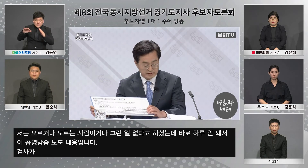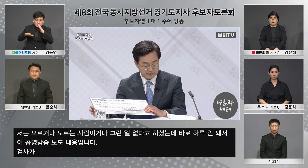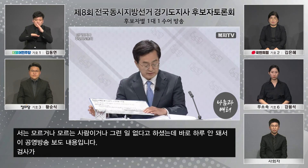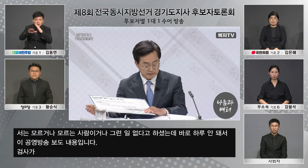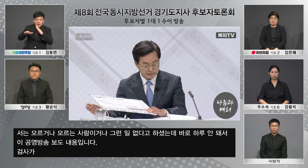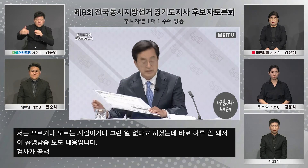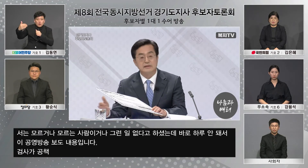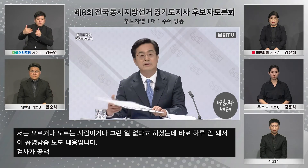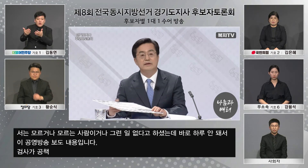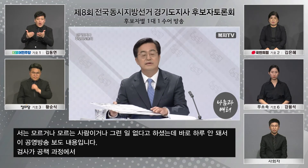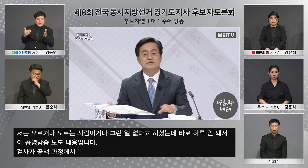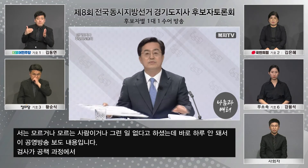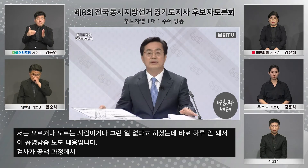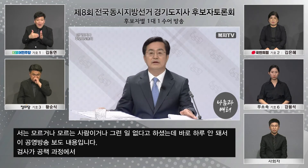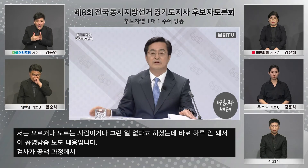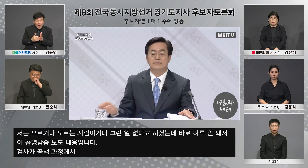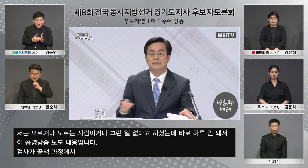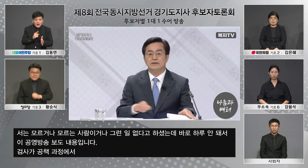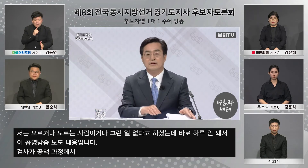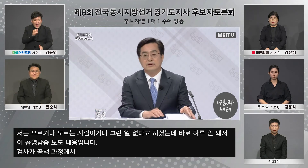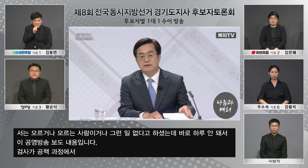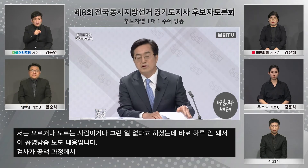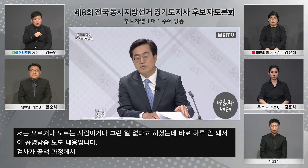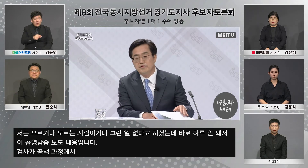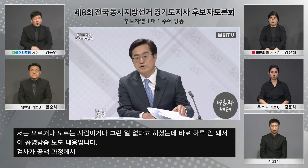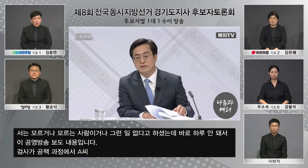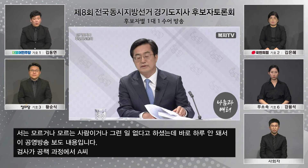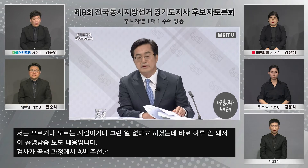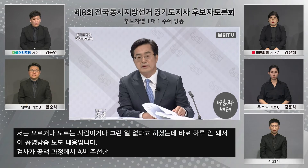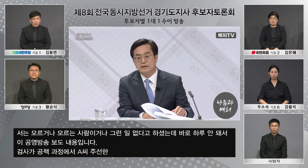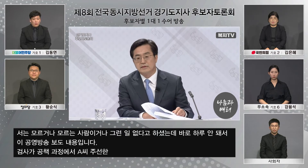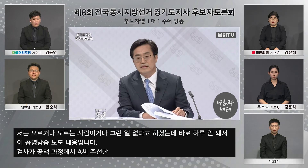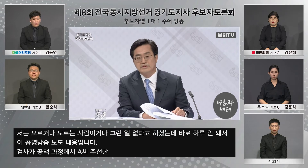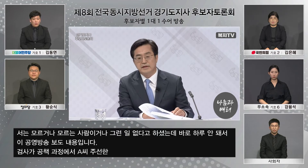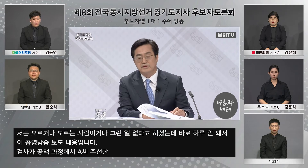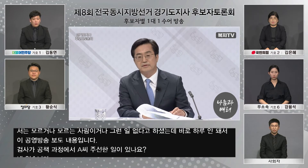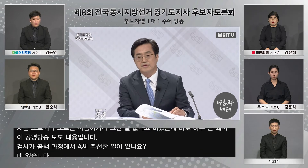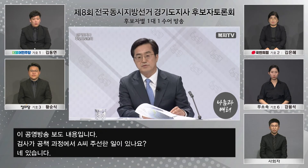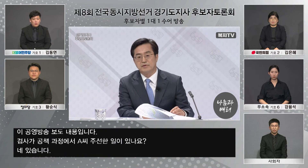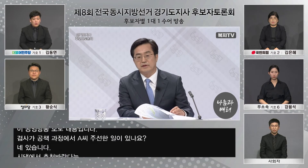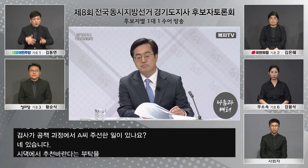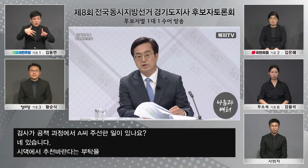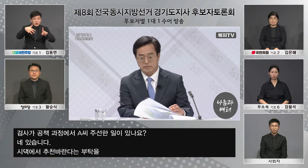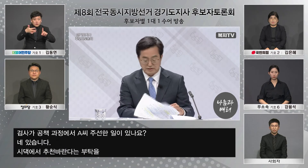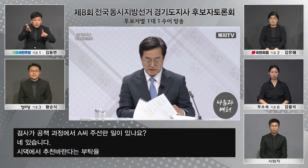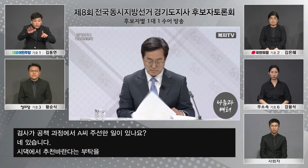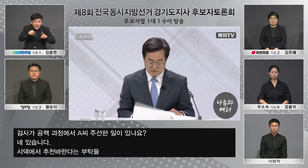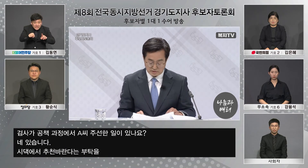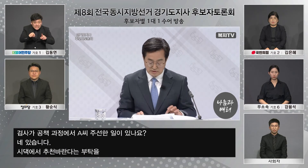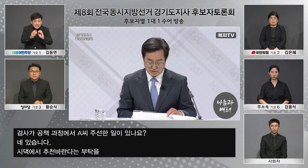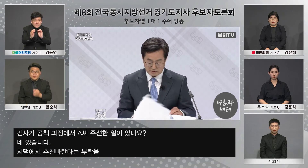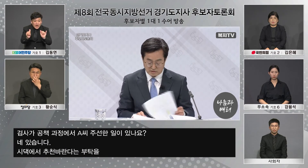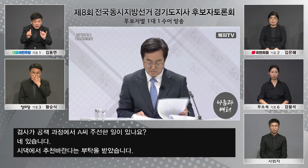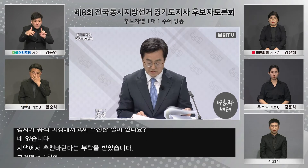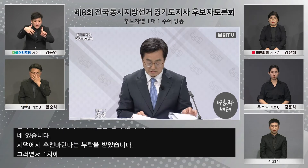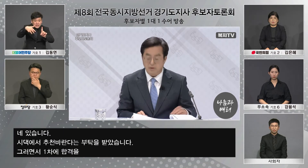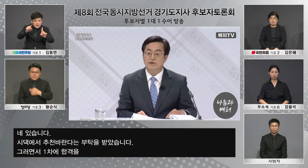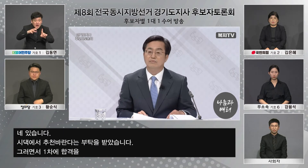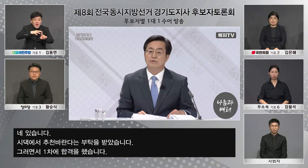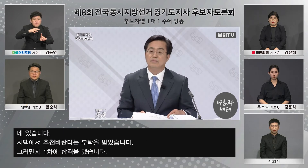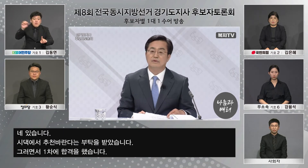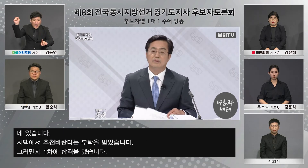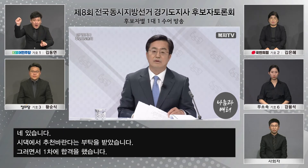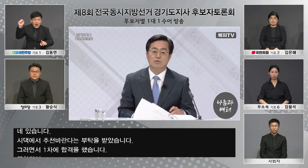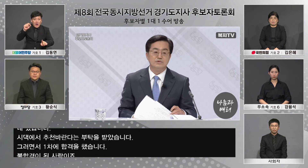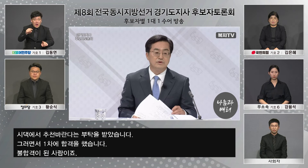이런 이야기를 했습니다. 그러면서 1차에 합격을 했습니다. 불합격된 사람이죠. 인적성 검사에서